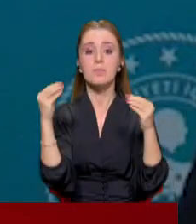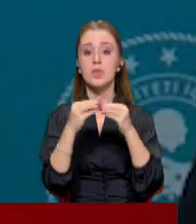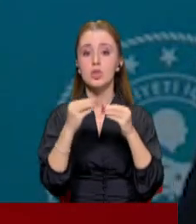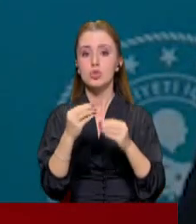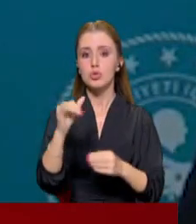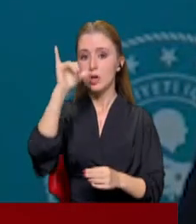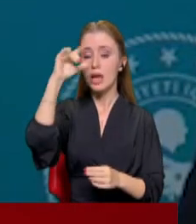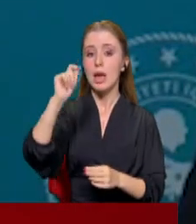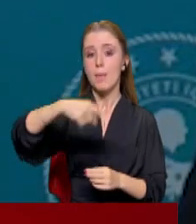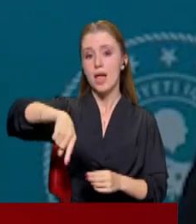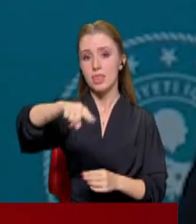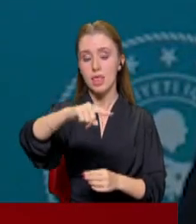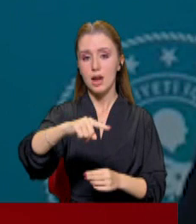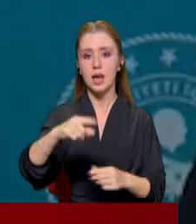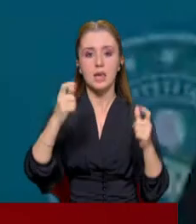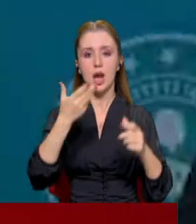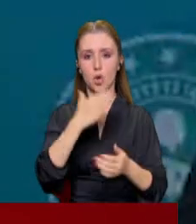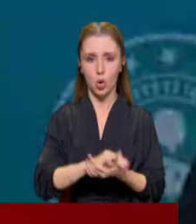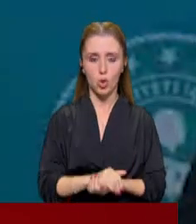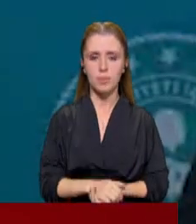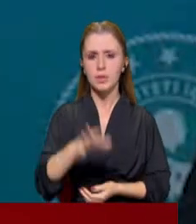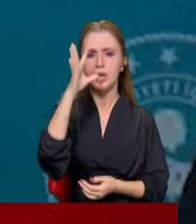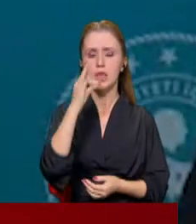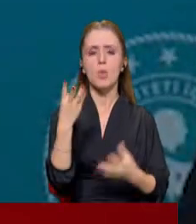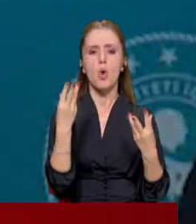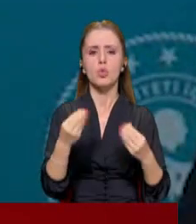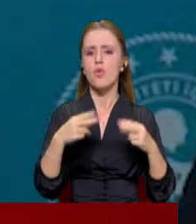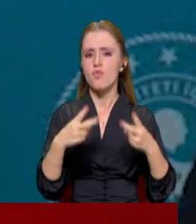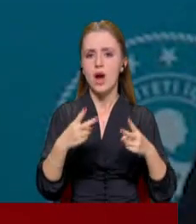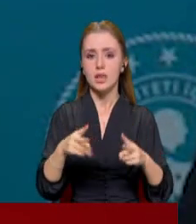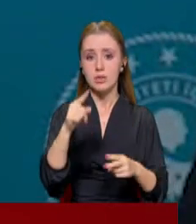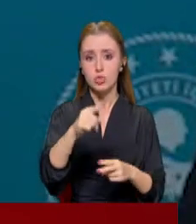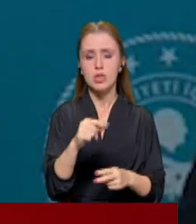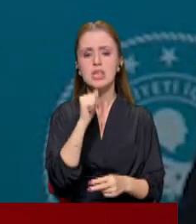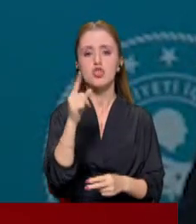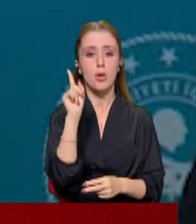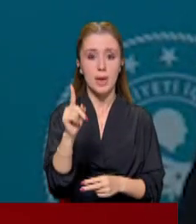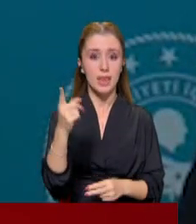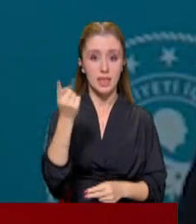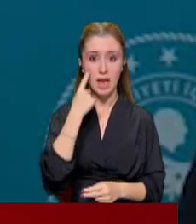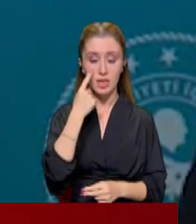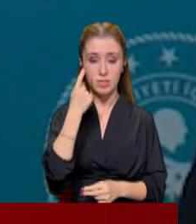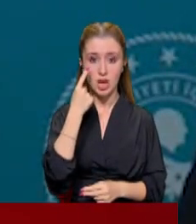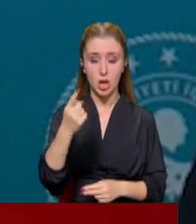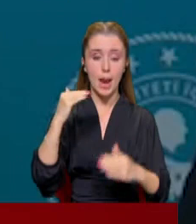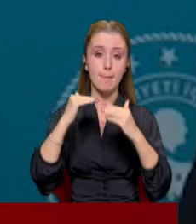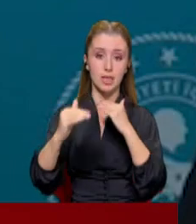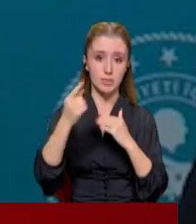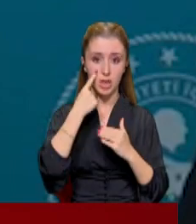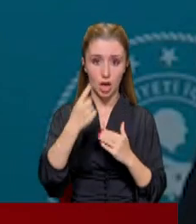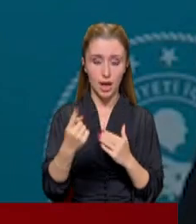kibirlenenlere yer yoktur kim olursa olsun Bu yapıların hiçbiri devletimizden ve Aziz